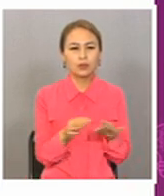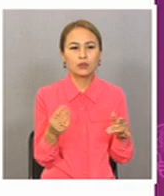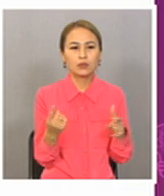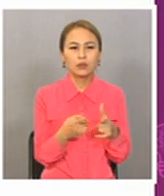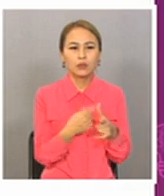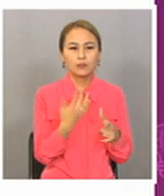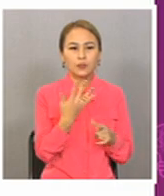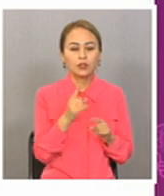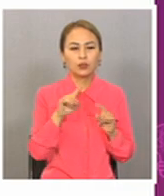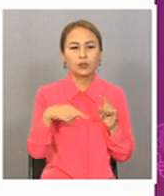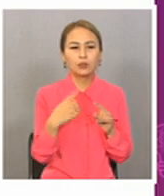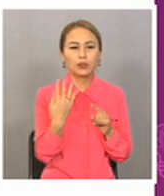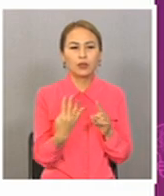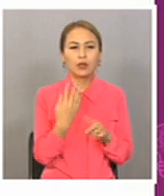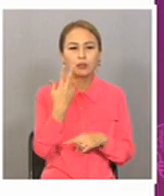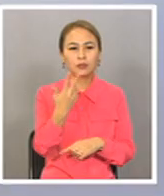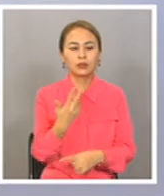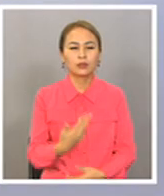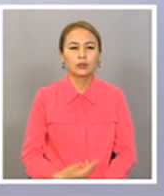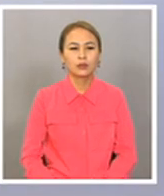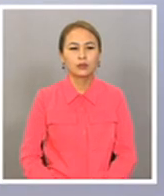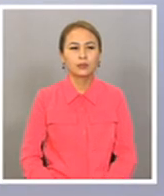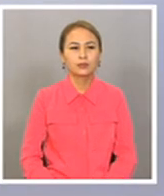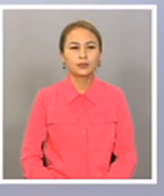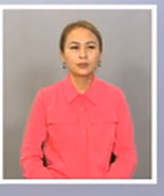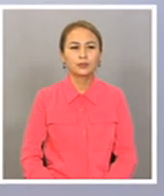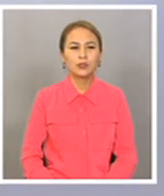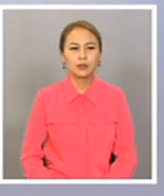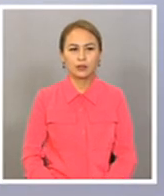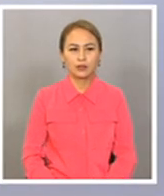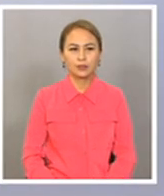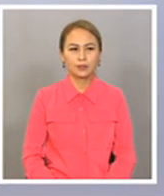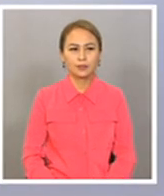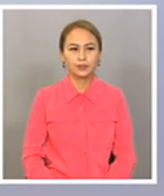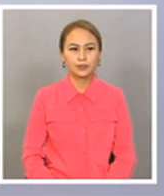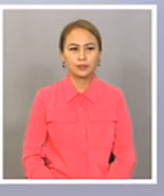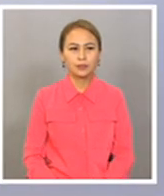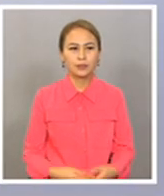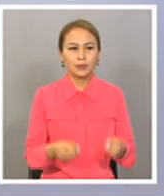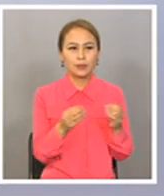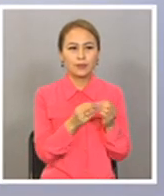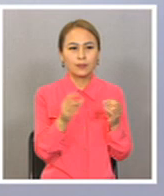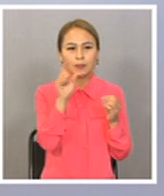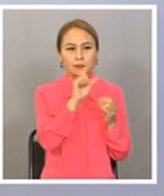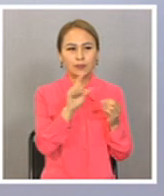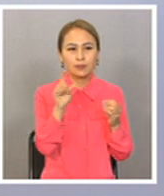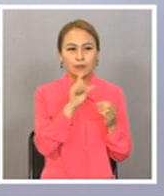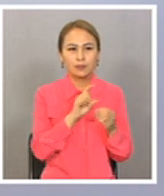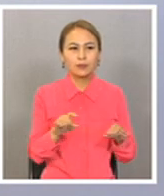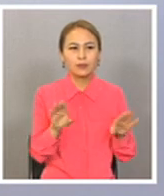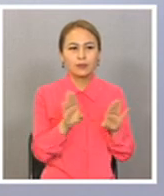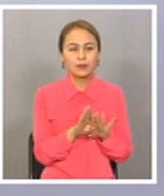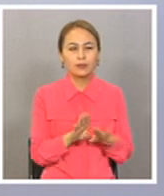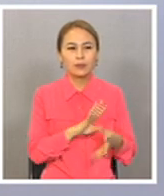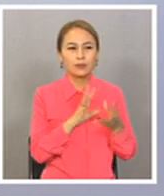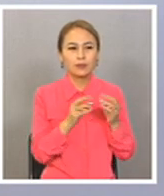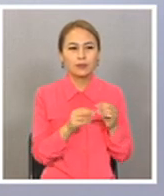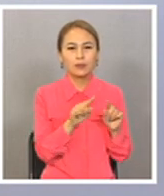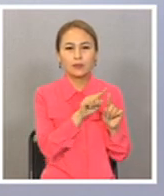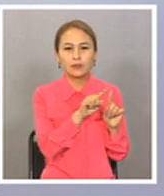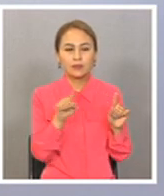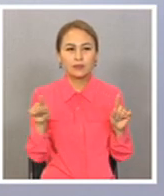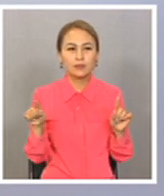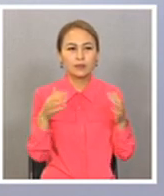бүтін 4'ден 3 шығады. Ал енді балалар, ондық бөлшектерді Координаттық сәуледе кескіндеуді